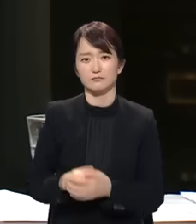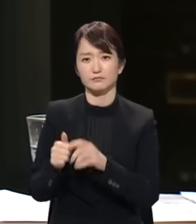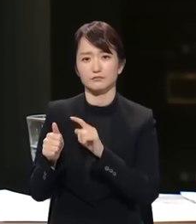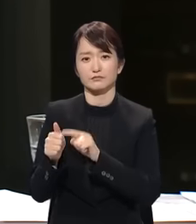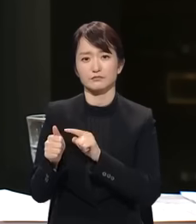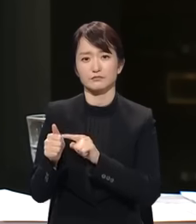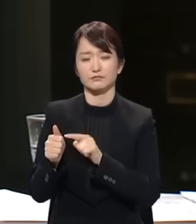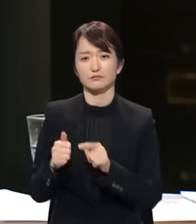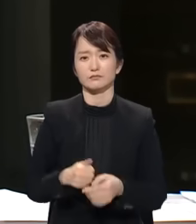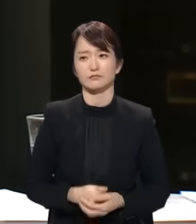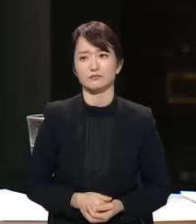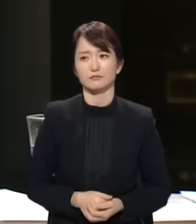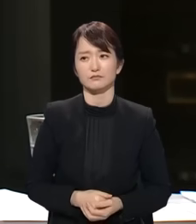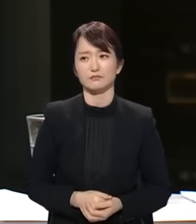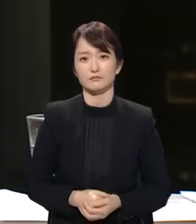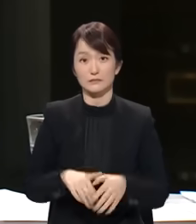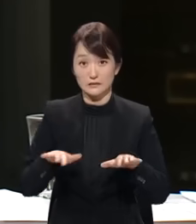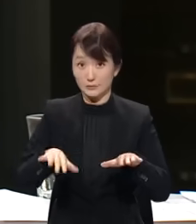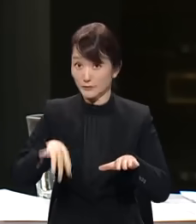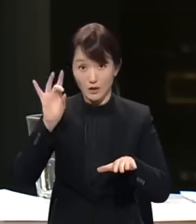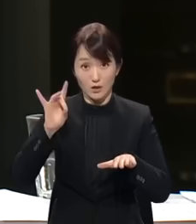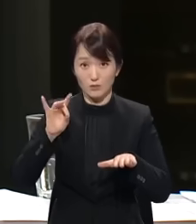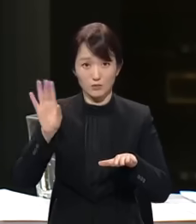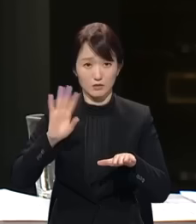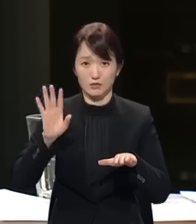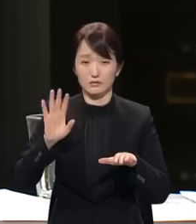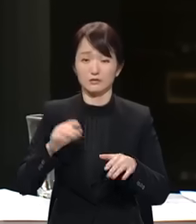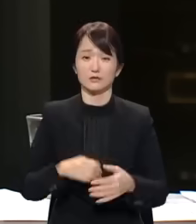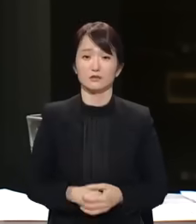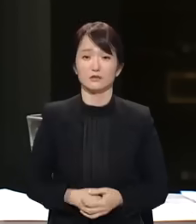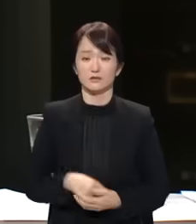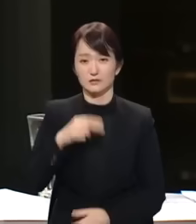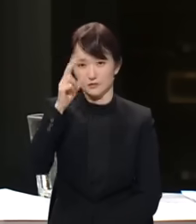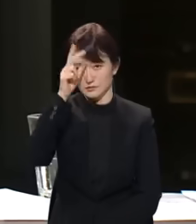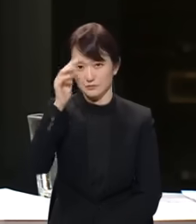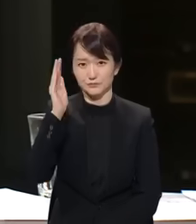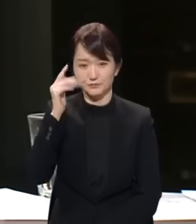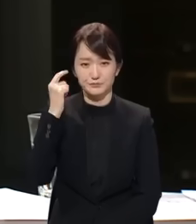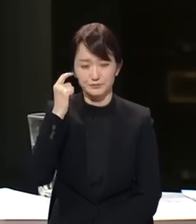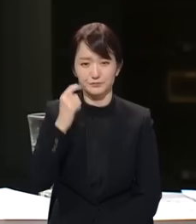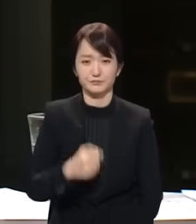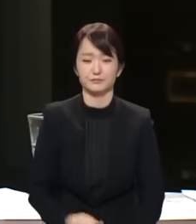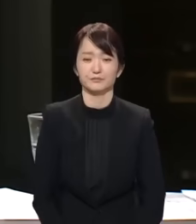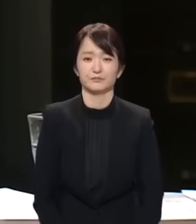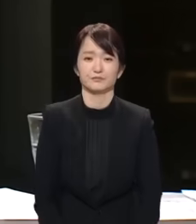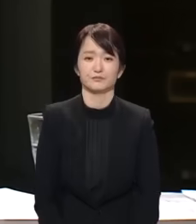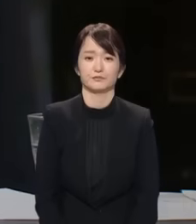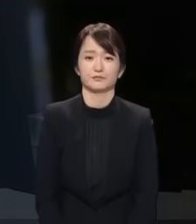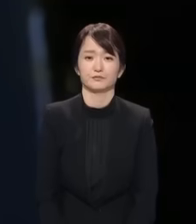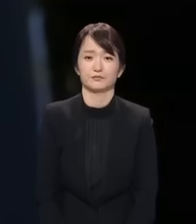범행은 이번이 처음이 아니었습니다. 경찰 얘기 직접 들어보시죠.